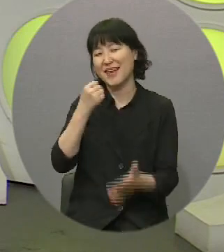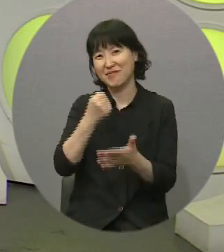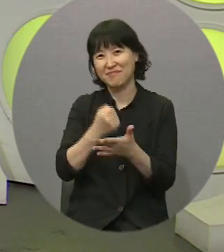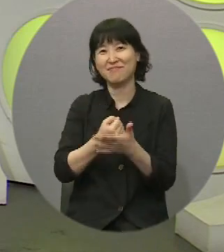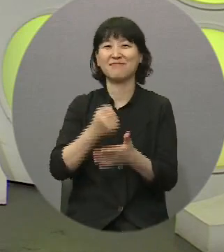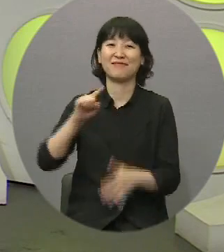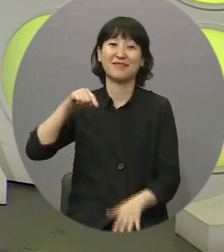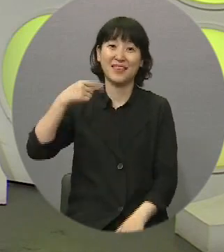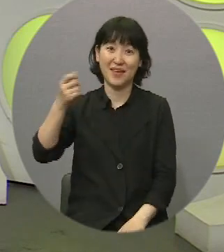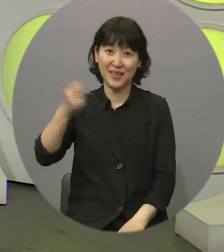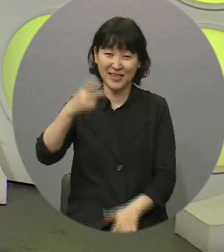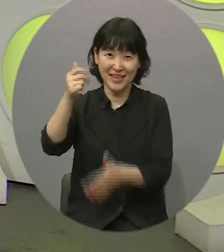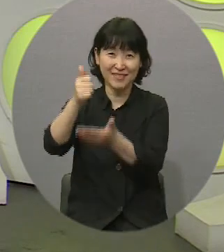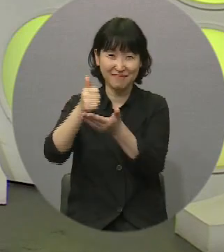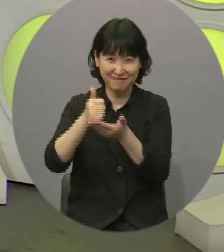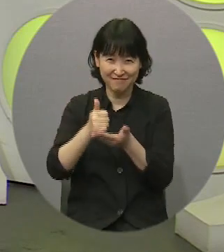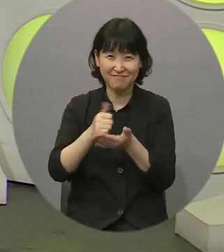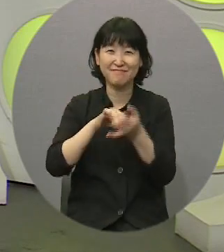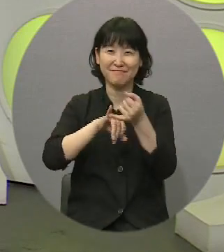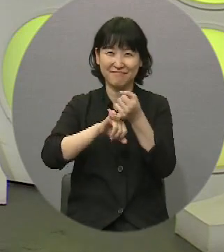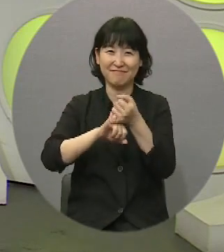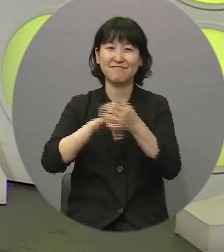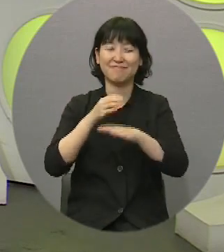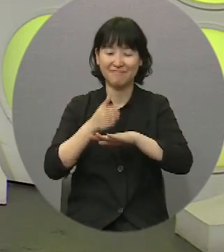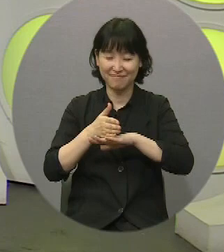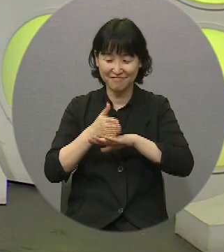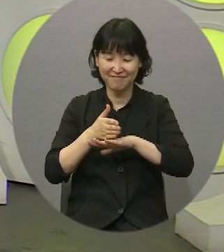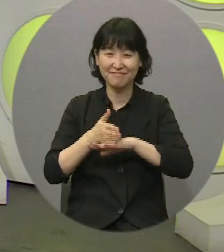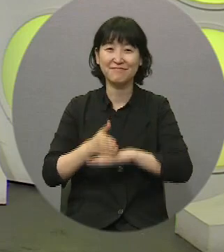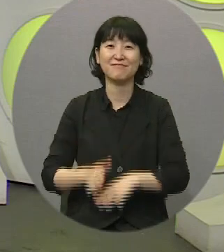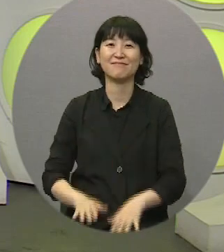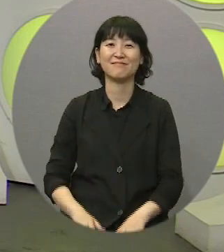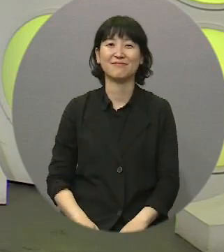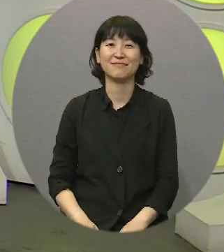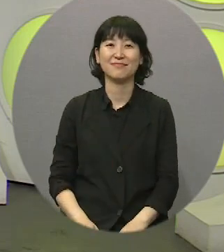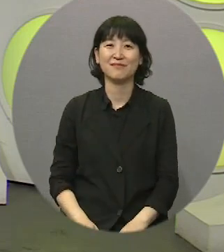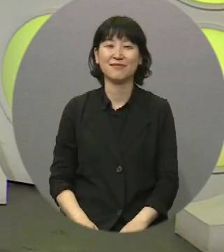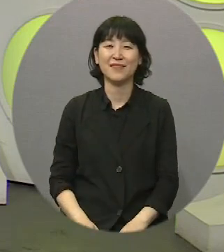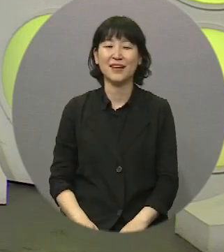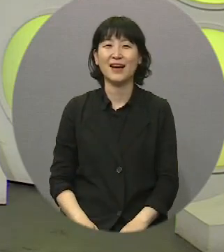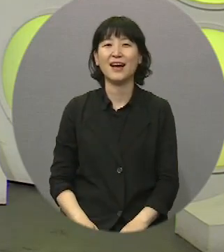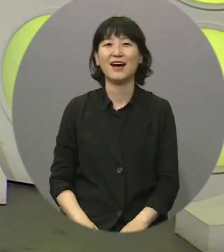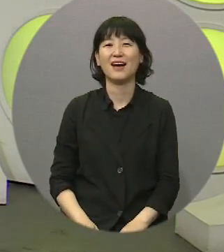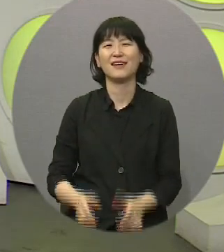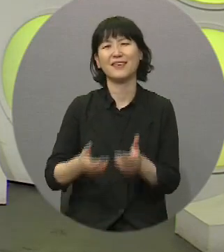다음에 또 모시도록 하겠습니다. 네, 고맙습니다. 아유, 감사합니다. 감사합니다. 감사합니다. 이럴 때가 참